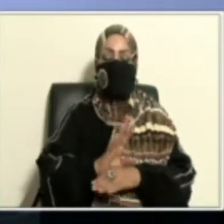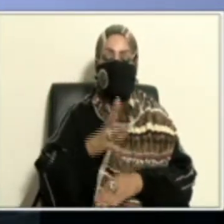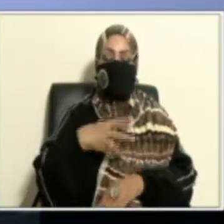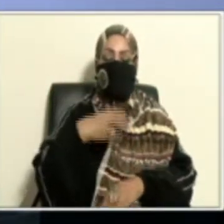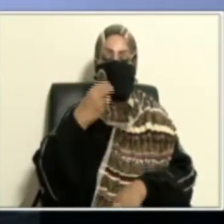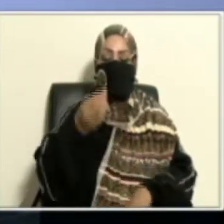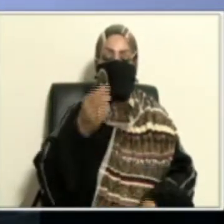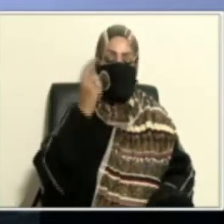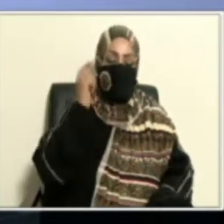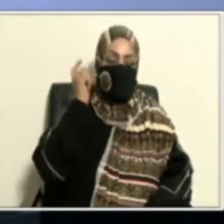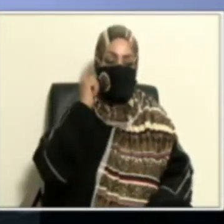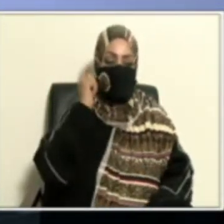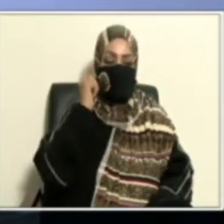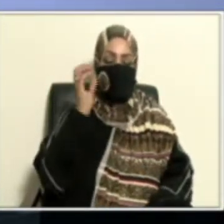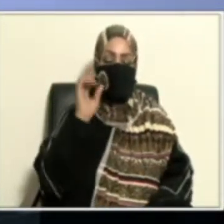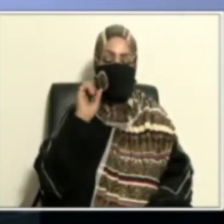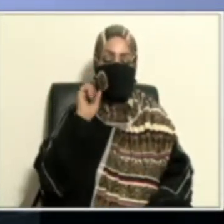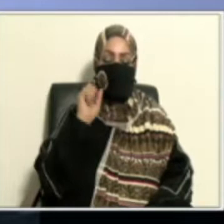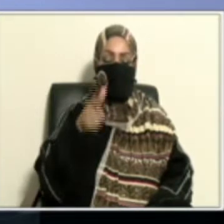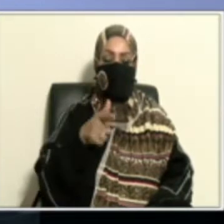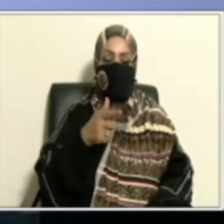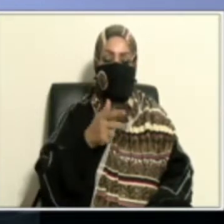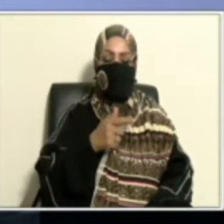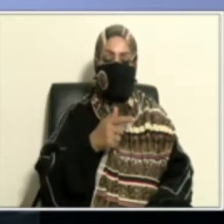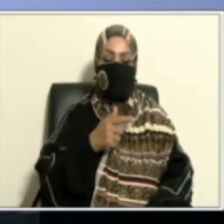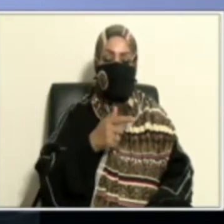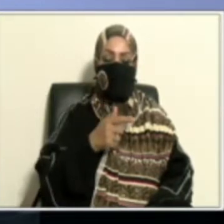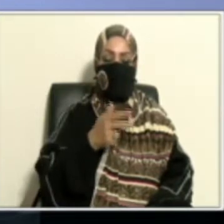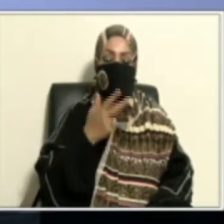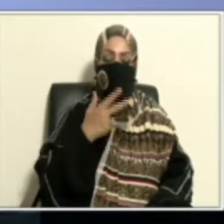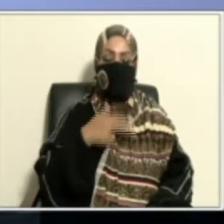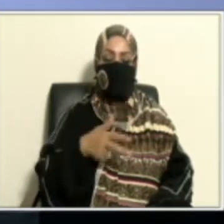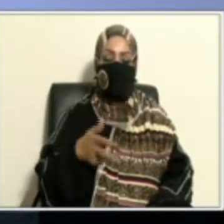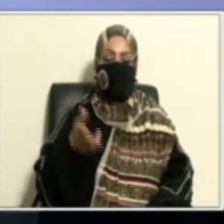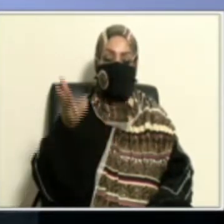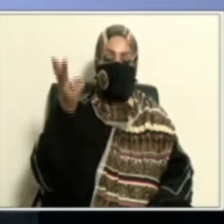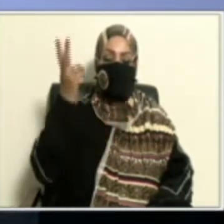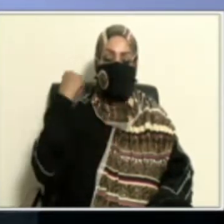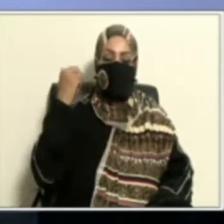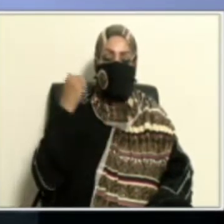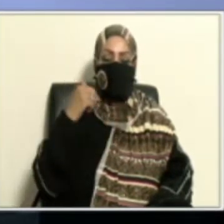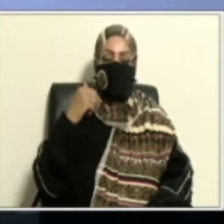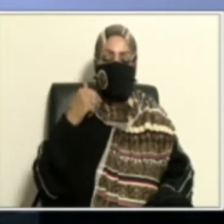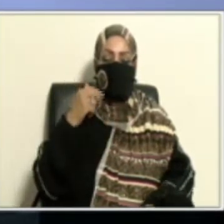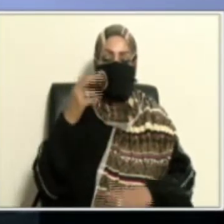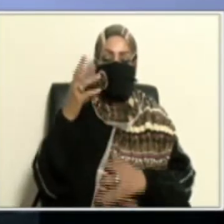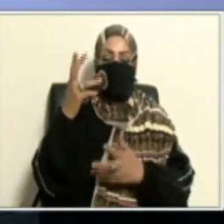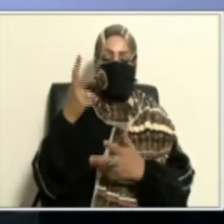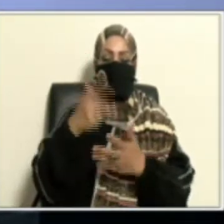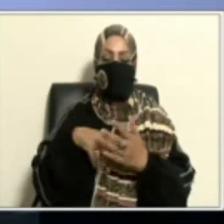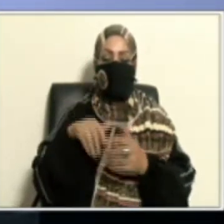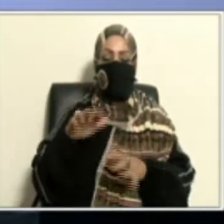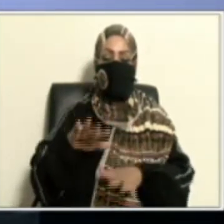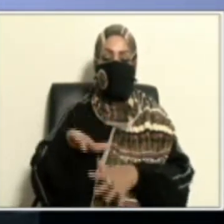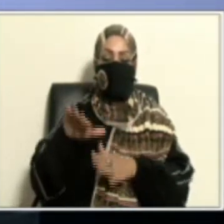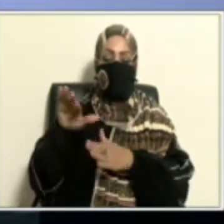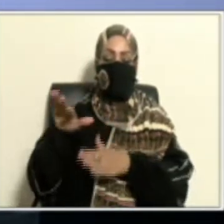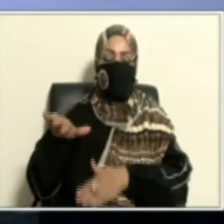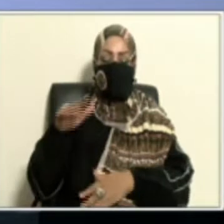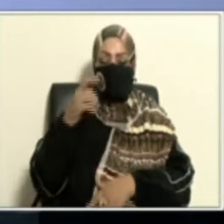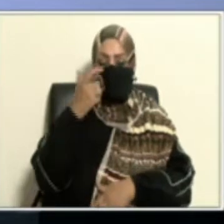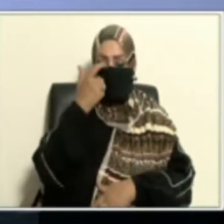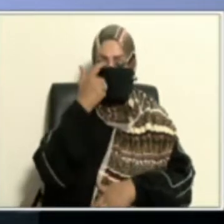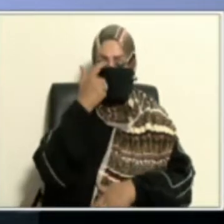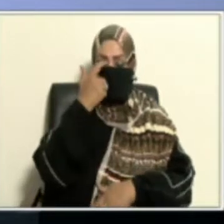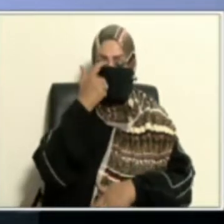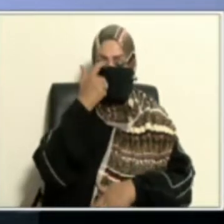طلعنا منها، نبوا في حاجات باليوتيوب يا شيخ يقول لك والله اقرا الصوره ثلاثة أربع مرات 10 مرات 15 مرة